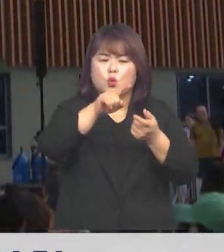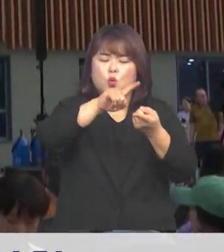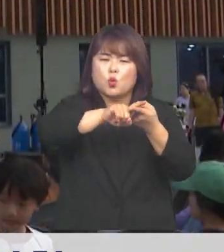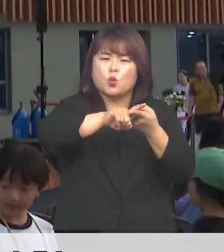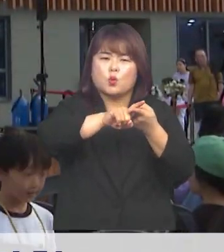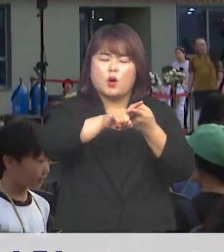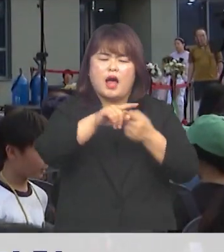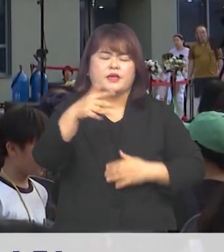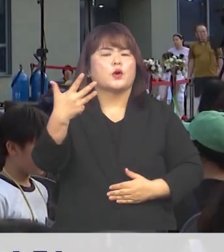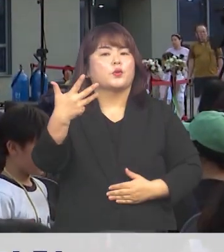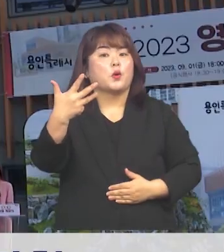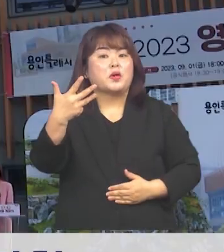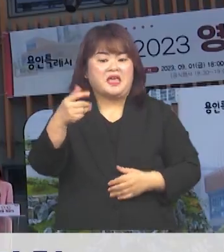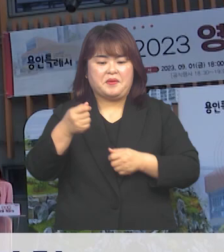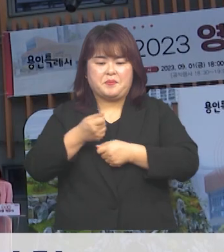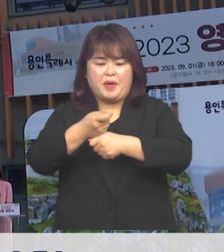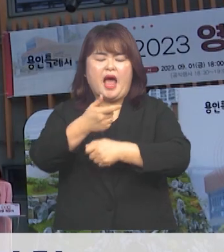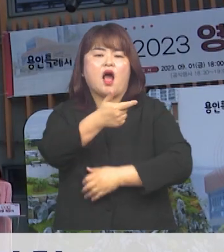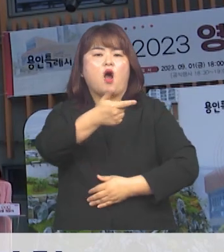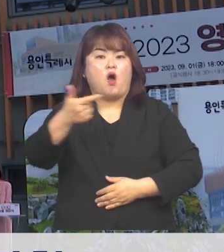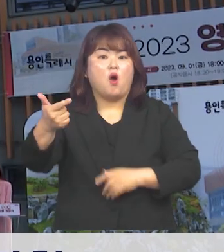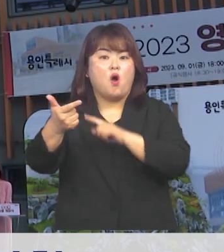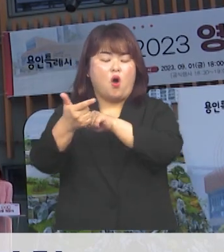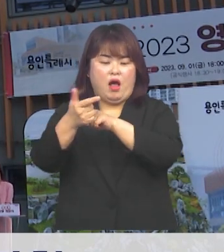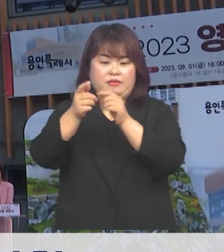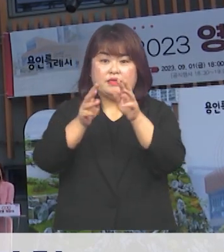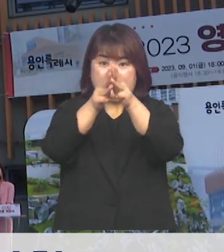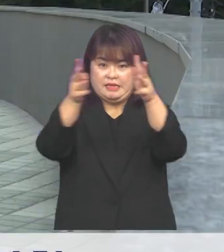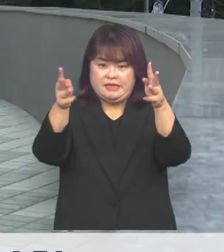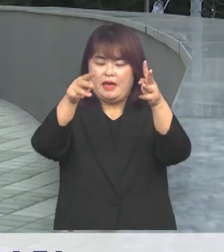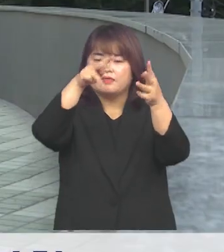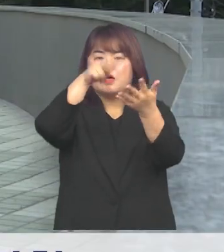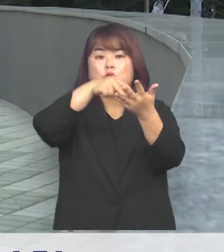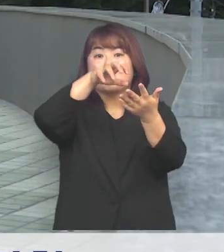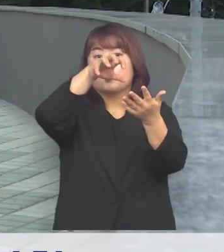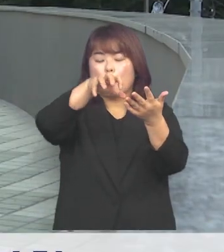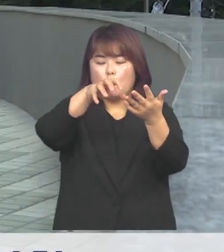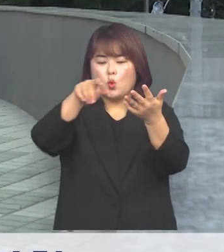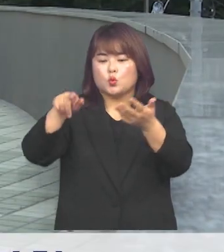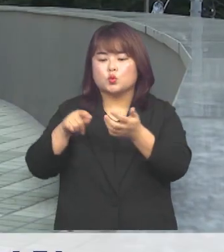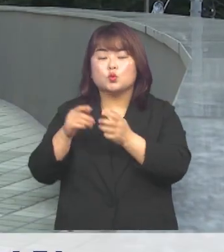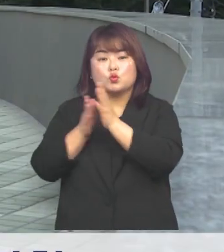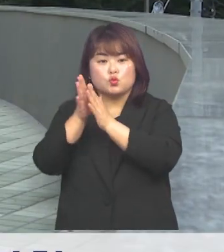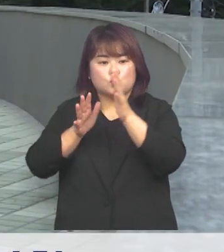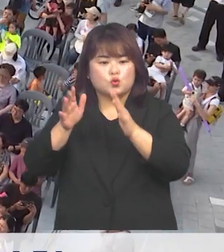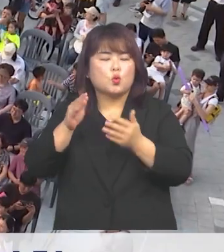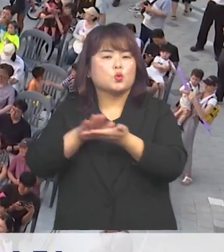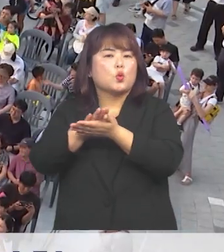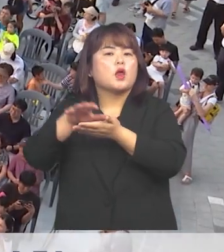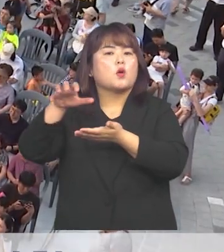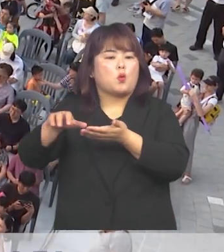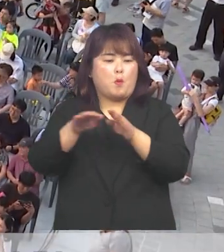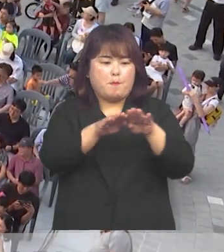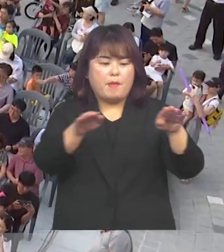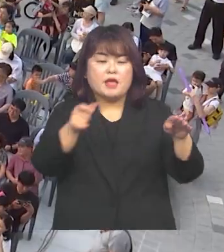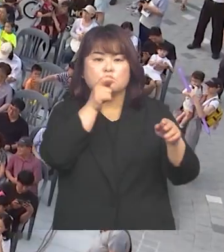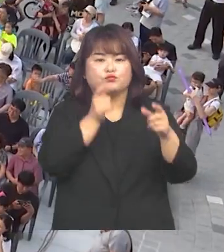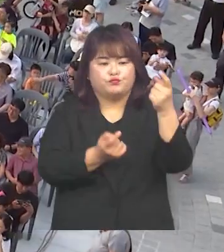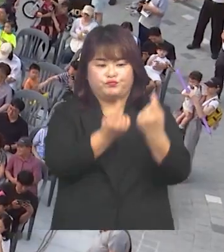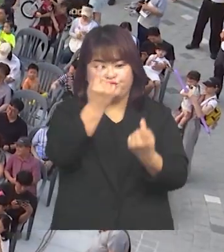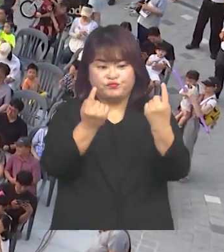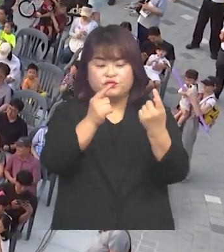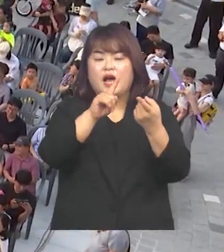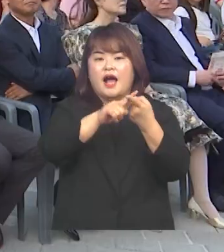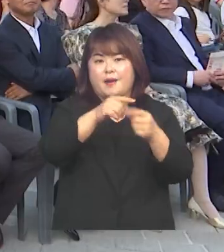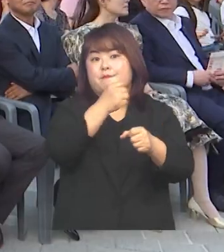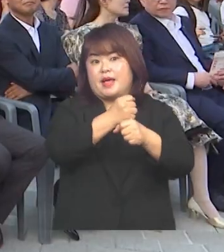영덕숲자람터 근린공원은 산책로를 비롯해 지상 3층 규모의 도서관, 숲속 놀이터, 광장, 바닥 분수 등을 갖췄습니다.